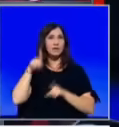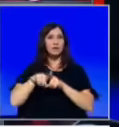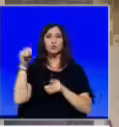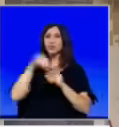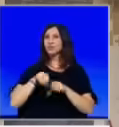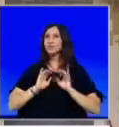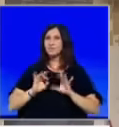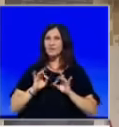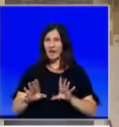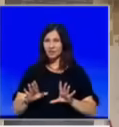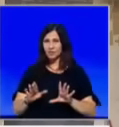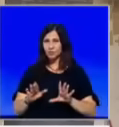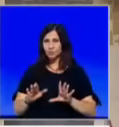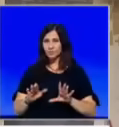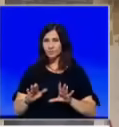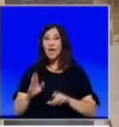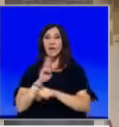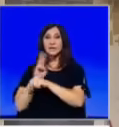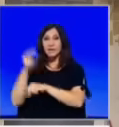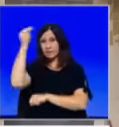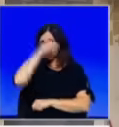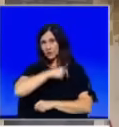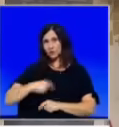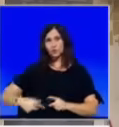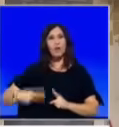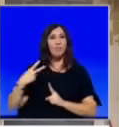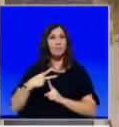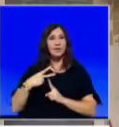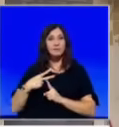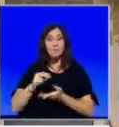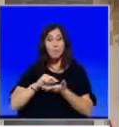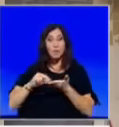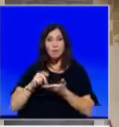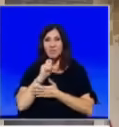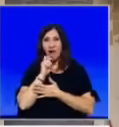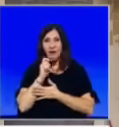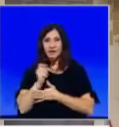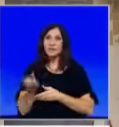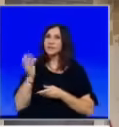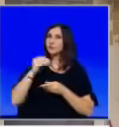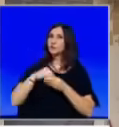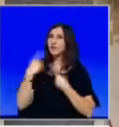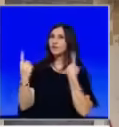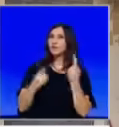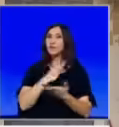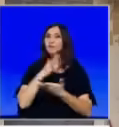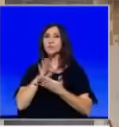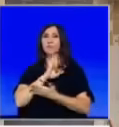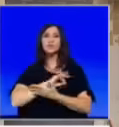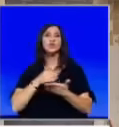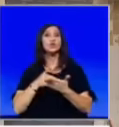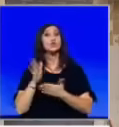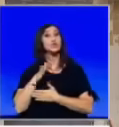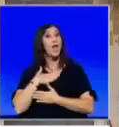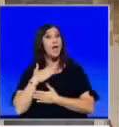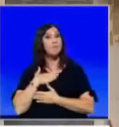в предаването. В сайта на Българската национална телевизия попълнете анкетата и се включете в играта «Последният печели», защото ще